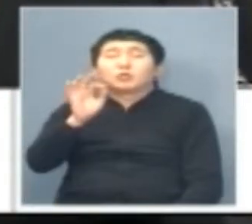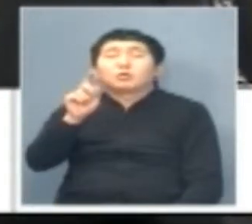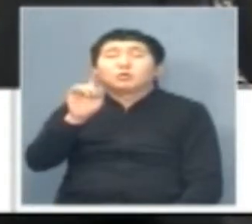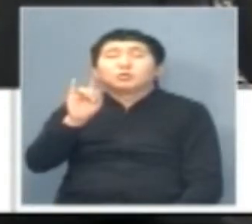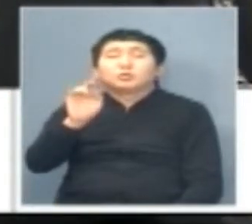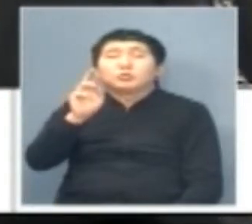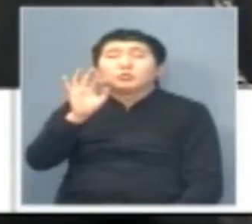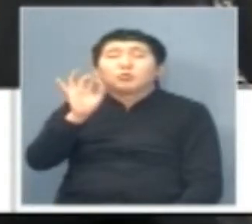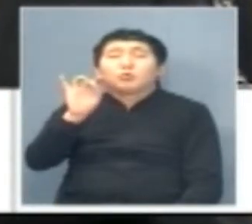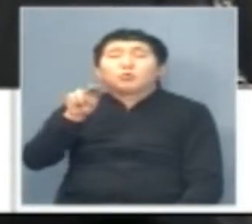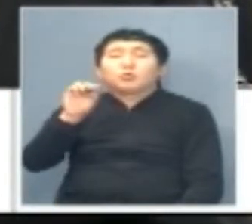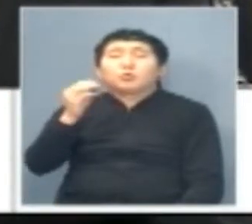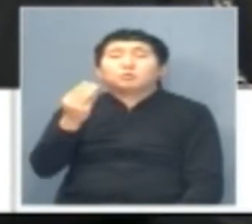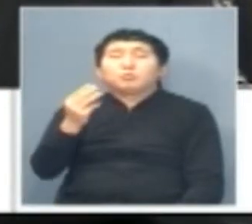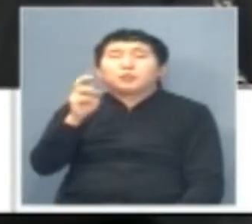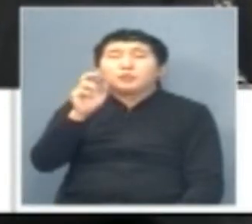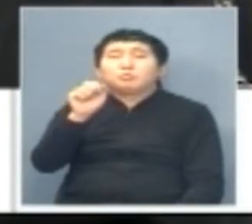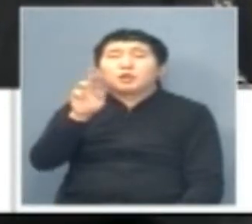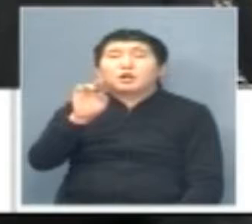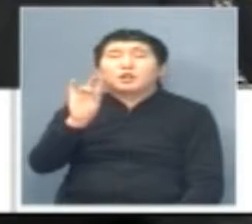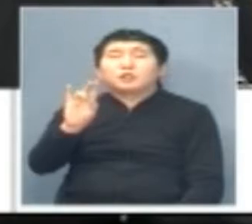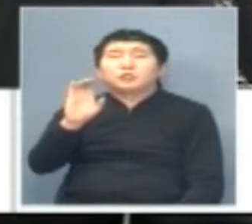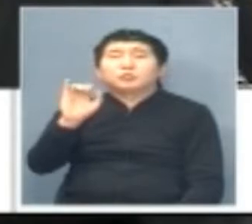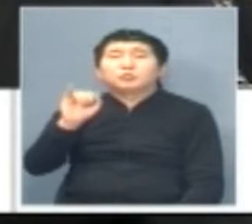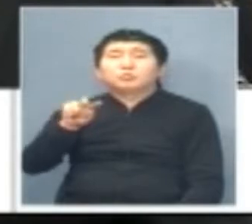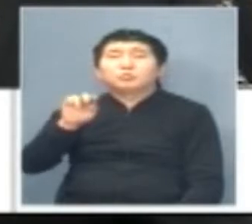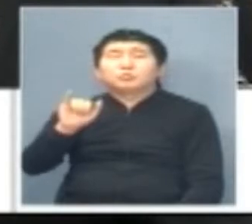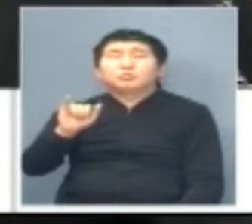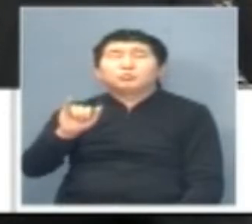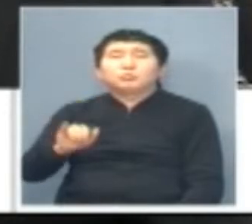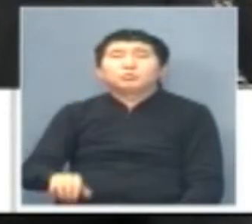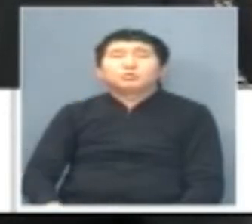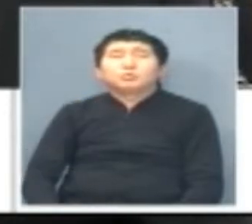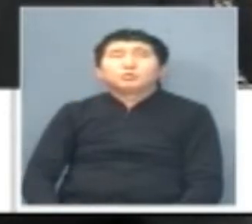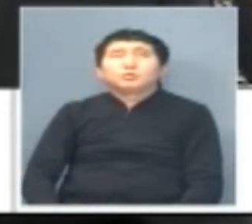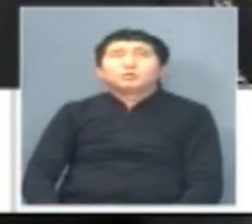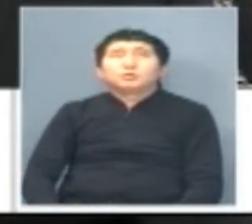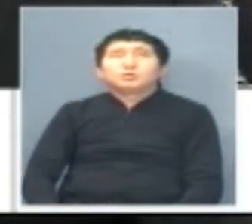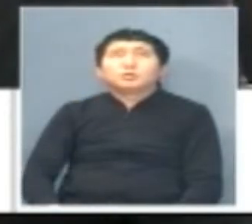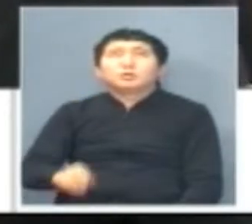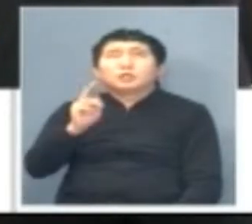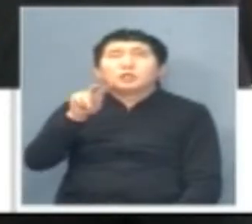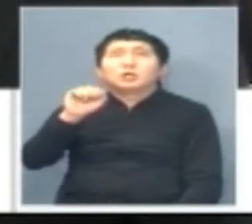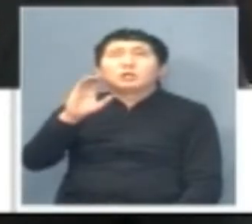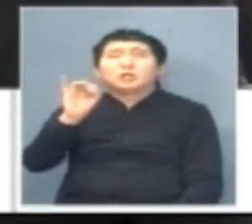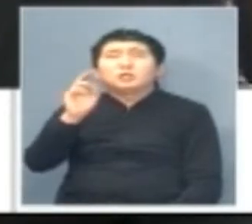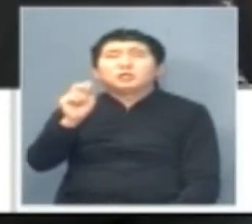епосы, бұл қазақтың жаңа айттым ғой үлкен қазынасы, сосын бұл Ғабит Мүсіреповтың классикалық